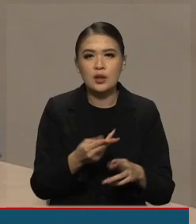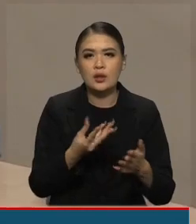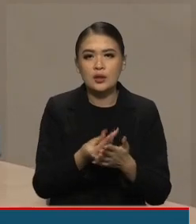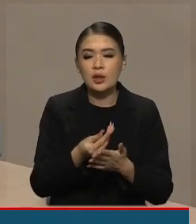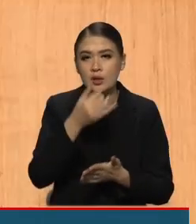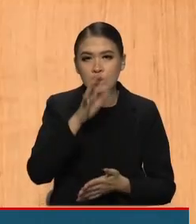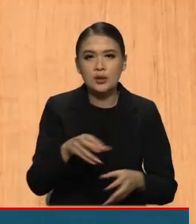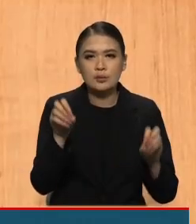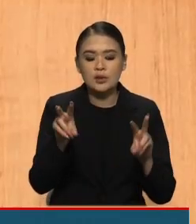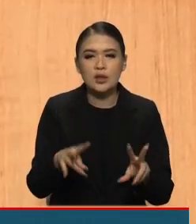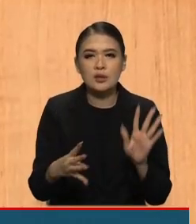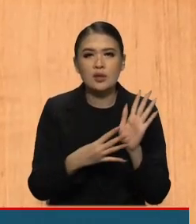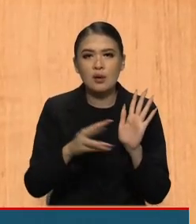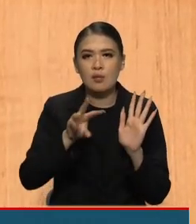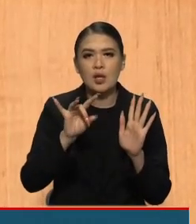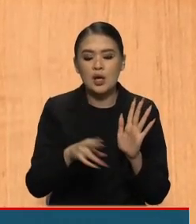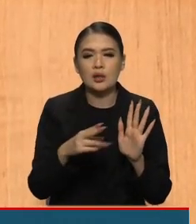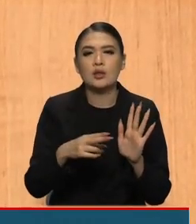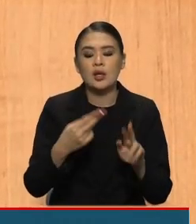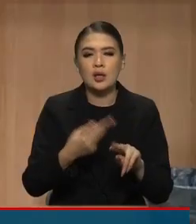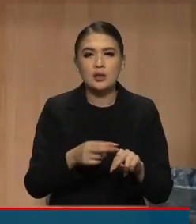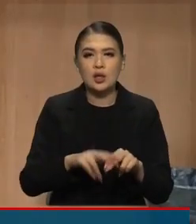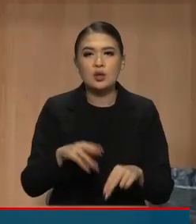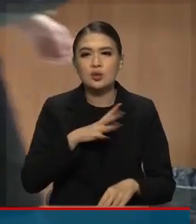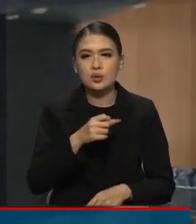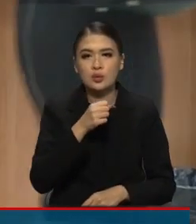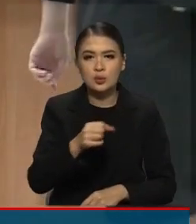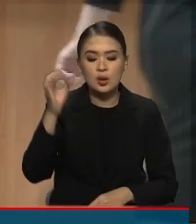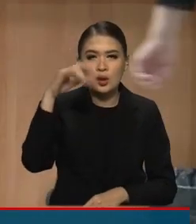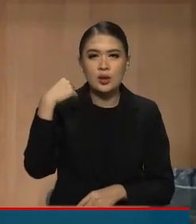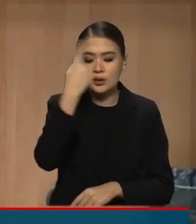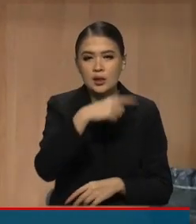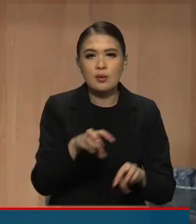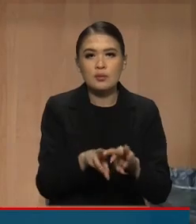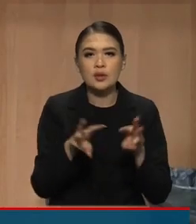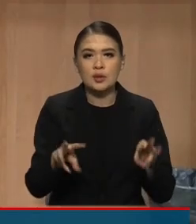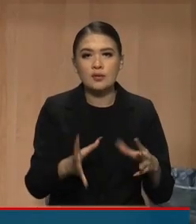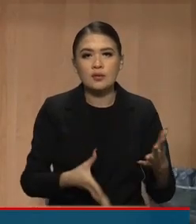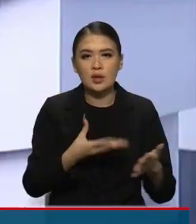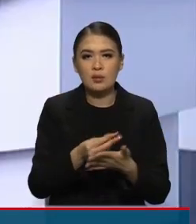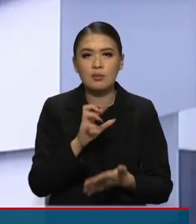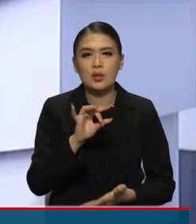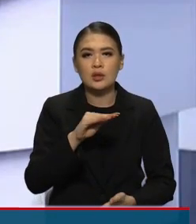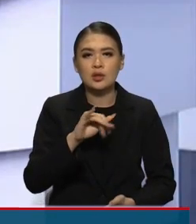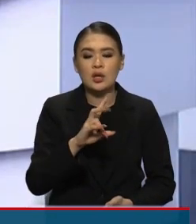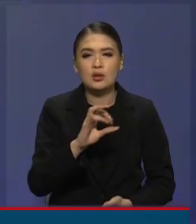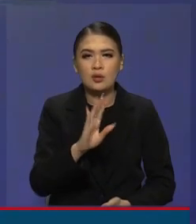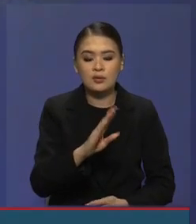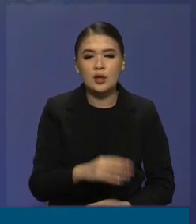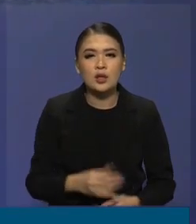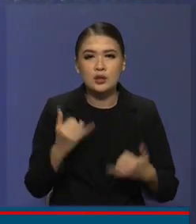списали более 9 миллиардов тенге. Такими данными журналистами поделился вице-министр финансов Ержан Биржанов. На сегодня